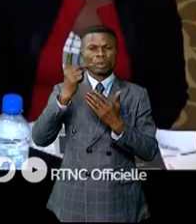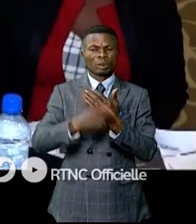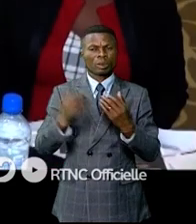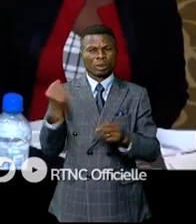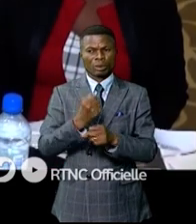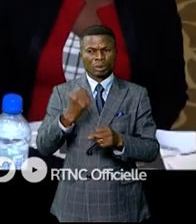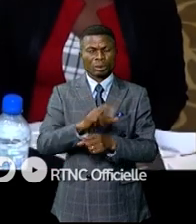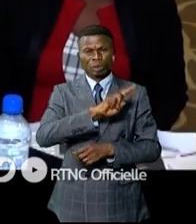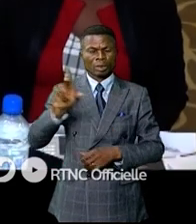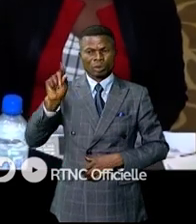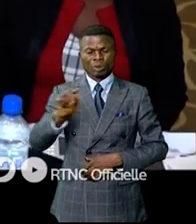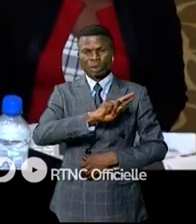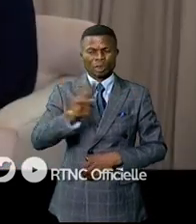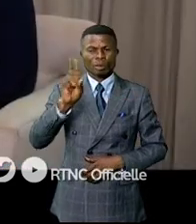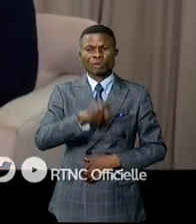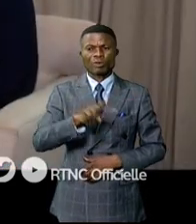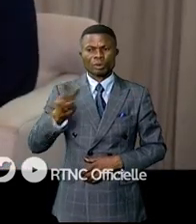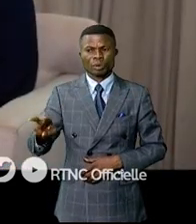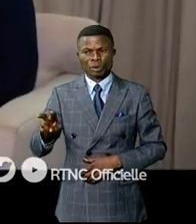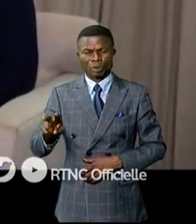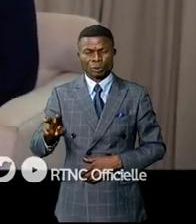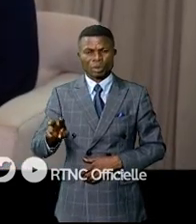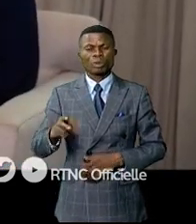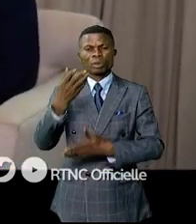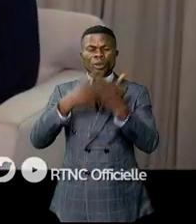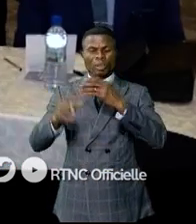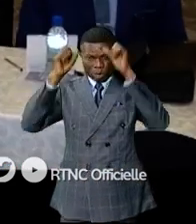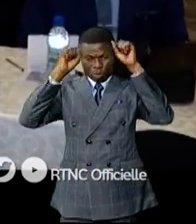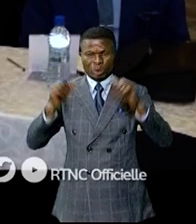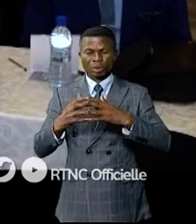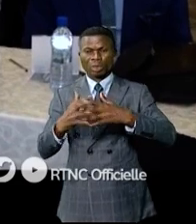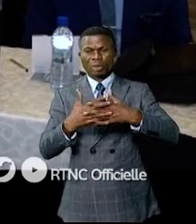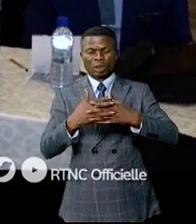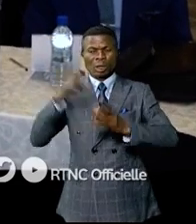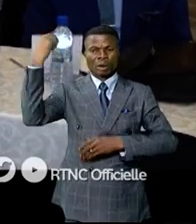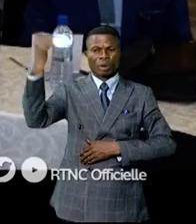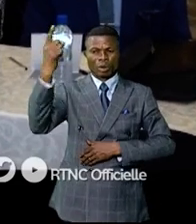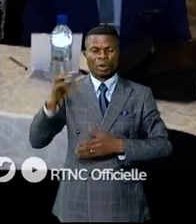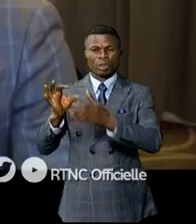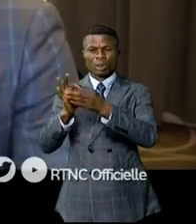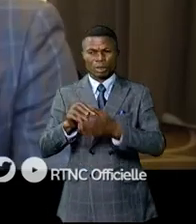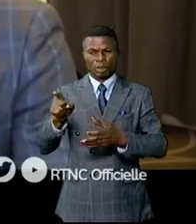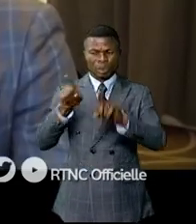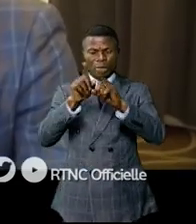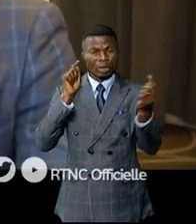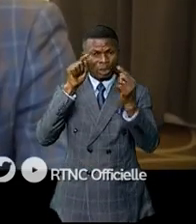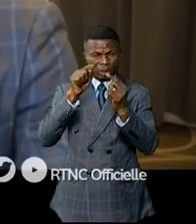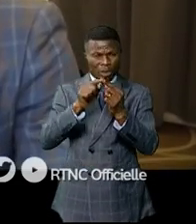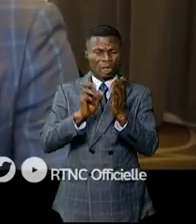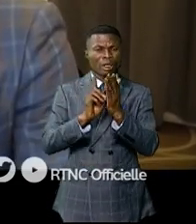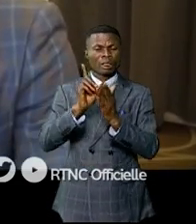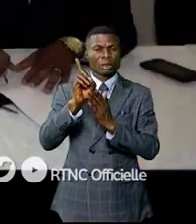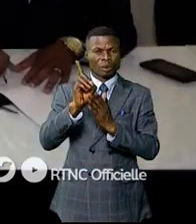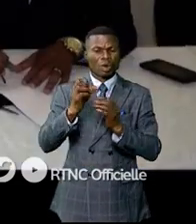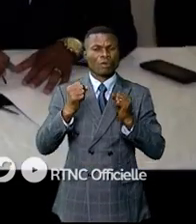travail 2020-2022 de la coprésidence du partenariat mondial du New Deal et des objectifs de